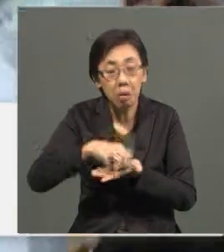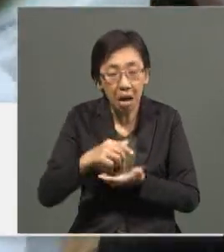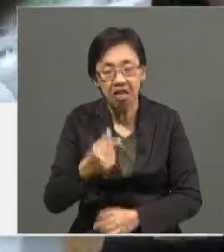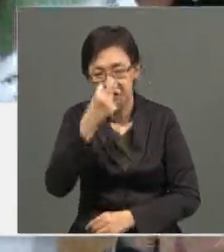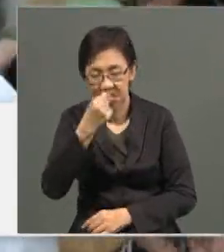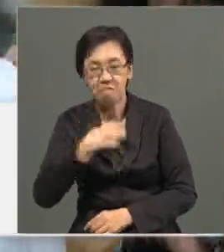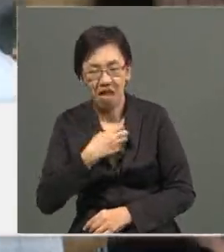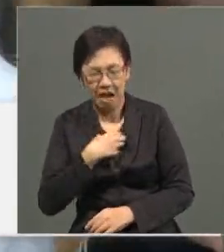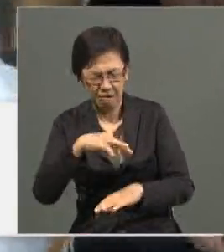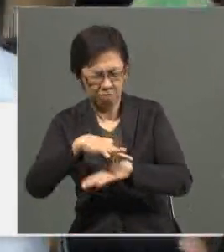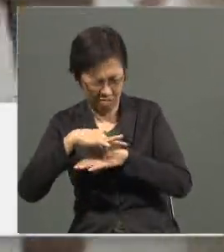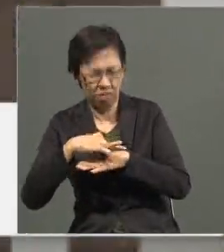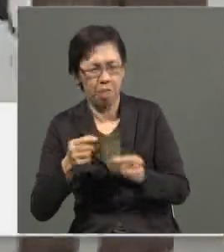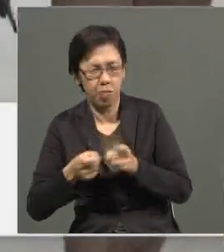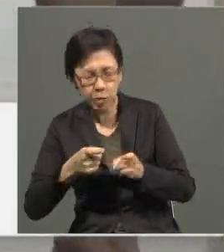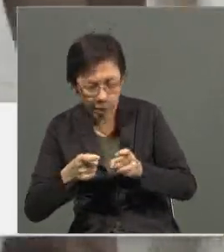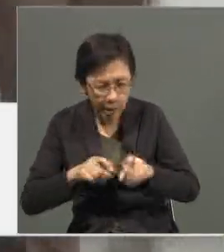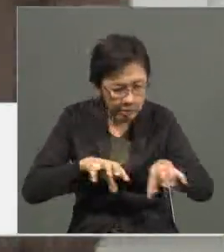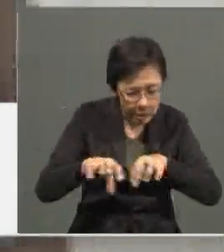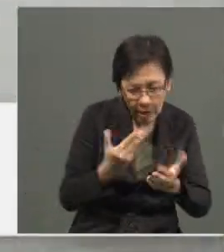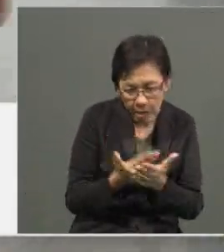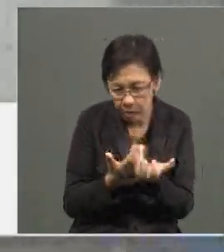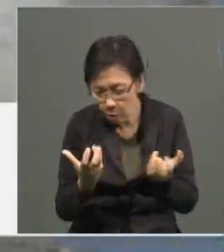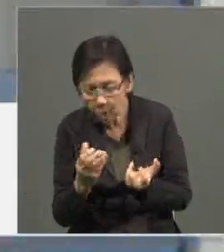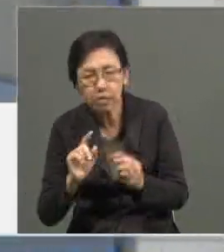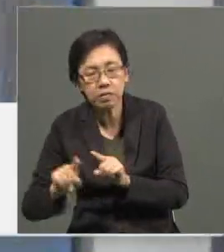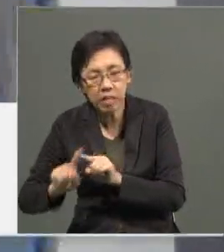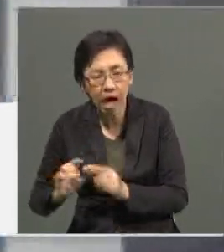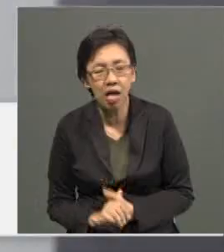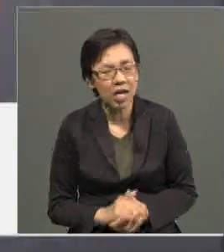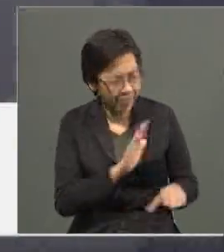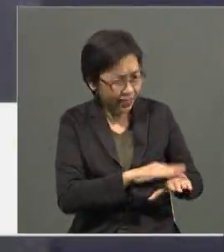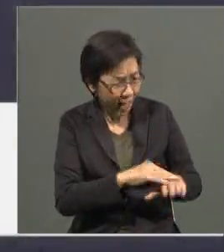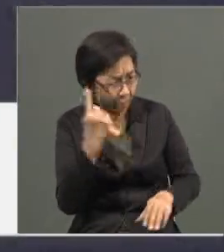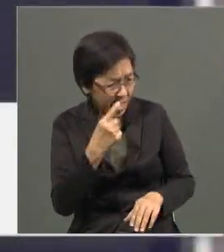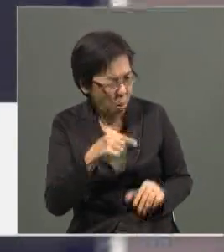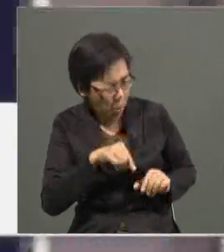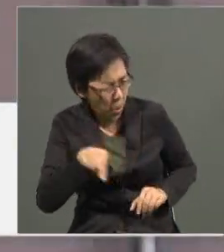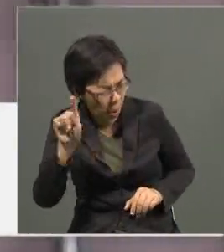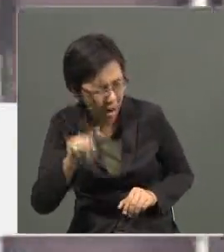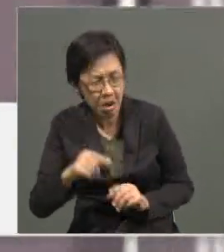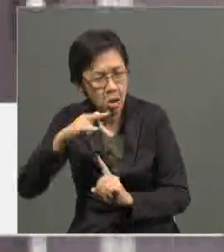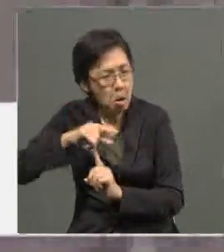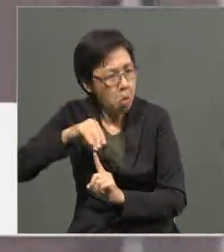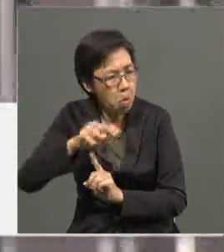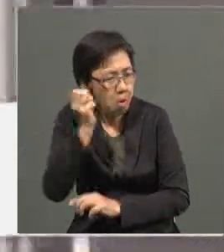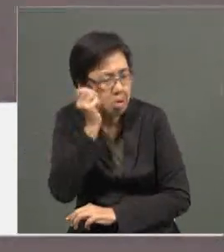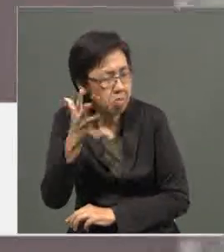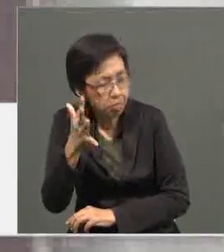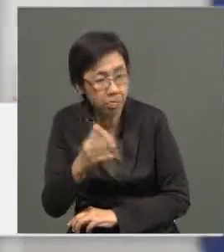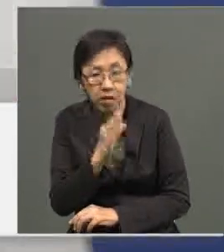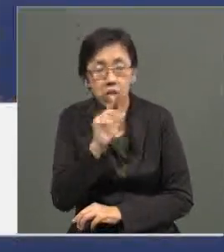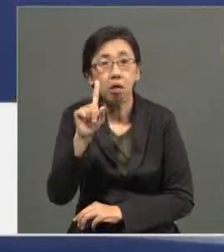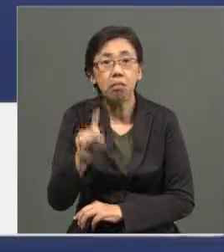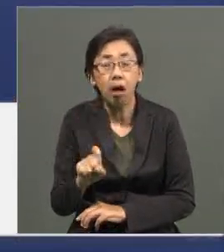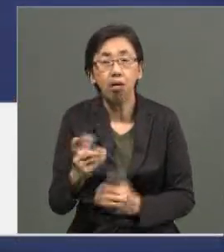ผู้จัดการมรดกพอได้เป็นเสร็จเรียบร้อยเนี่ยพยายามจะชวนเจ๊อ้อยไปเที่ยวที่ไกลๆห่างจากสัญญาณโทรศัพท์ถ้าสมมุติเจอ้อย